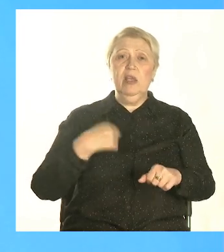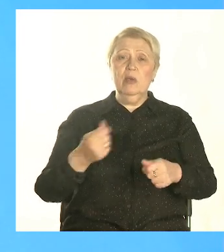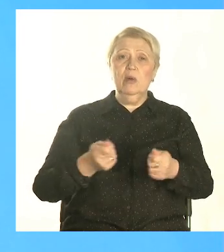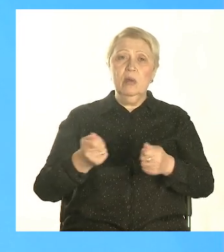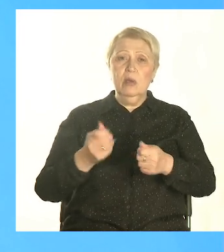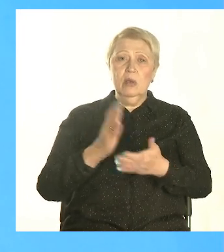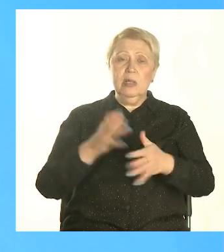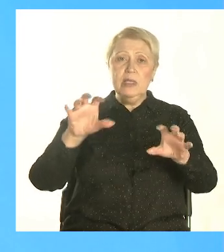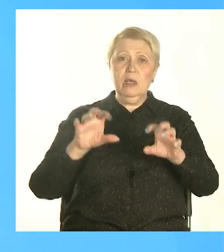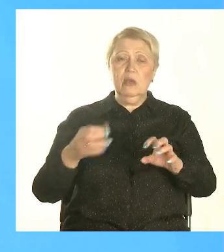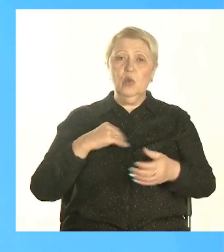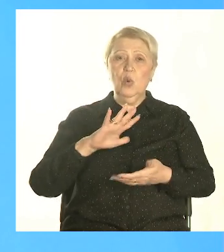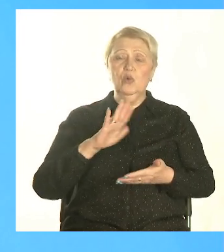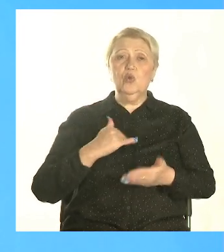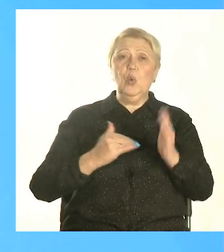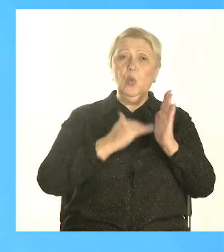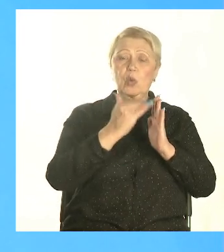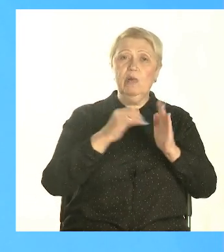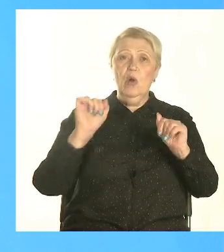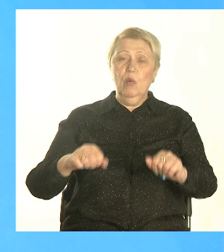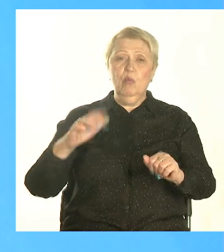уровне, предусмотрено, что можно выставлять на